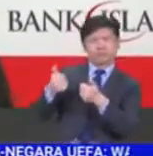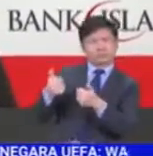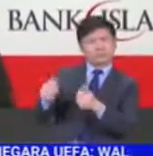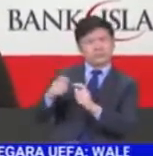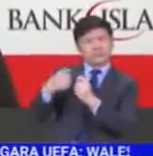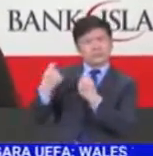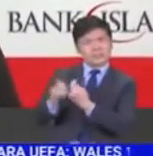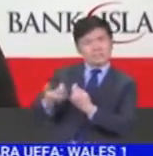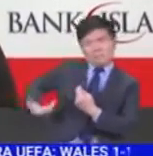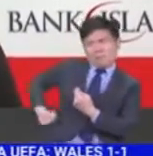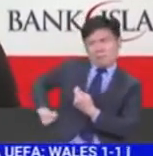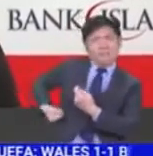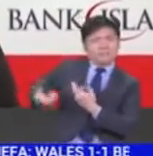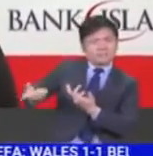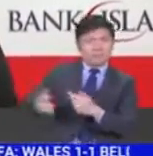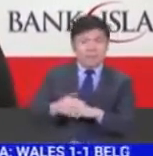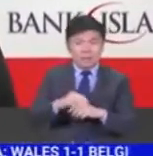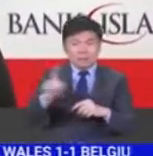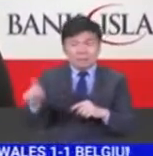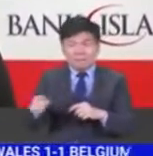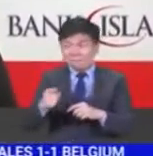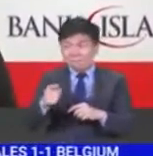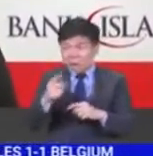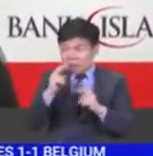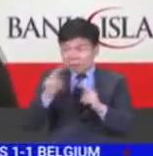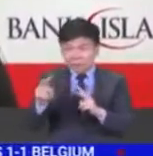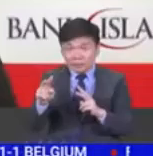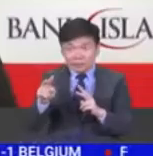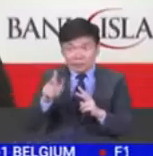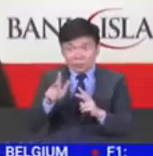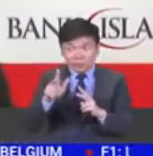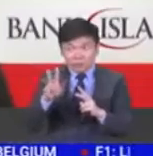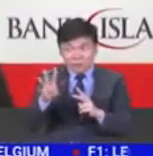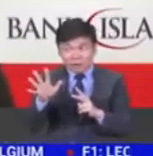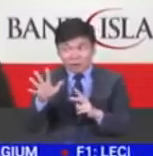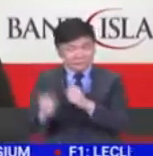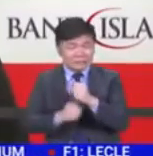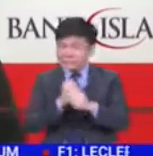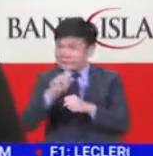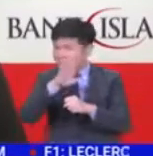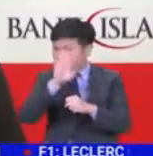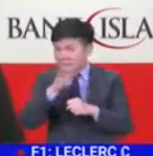They never played before like this. 3, 4, 5 years.